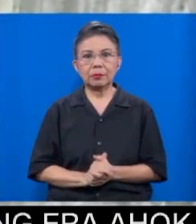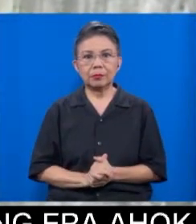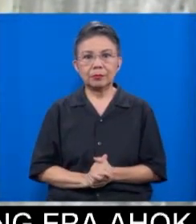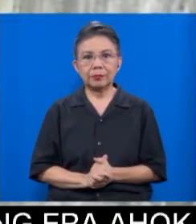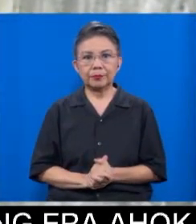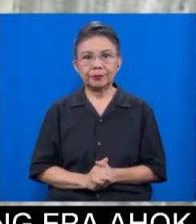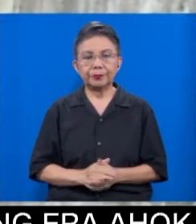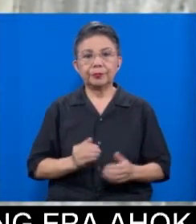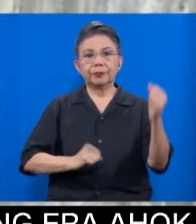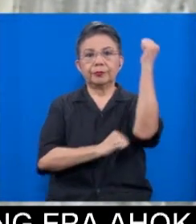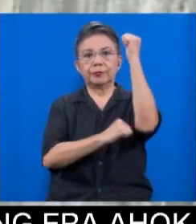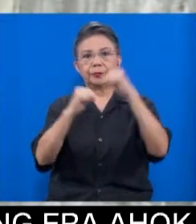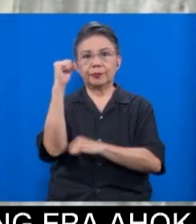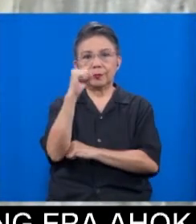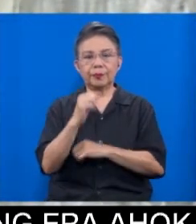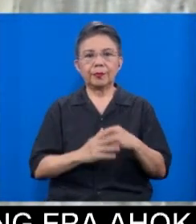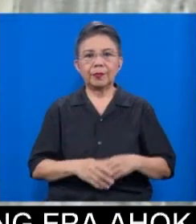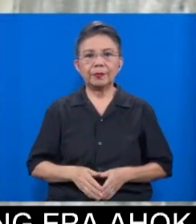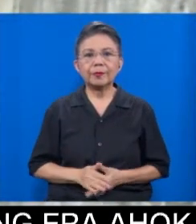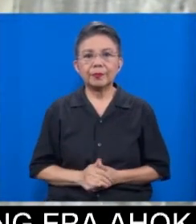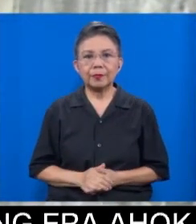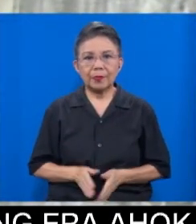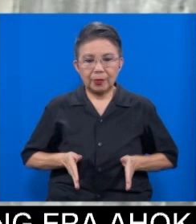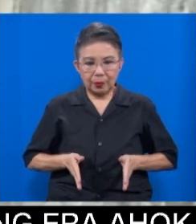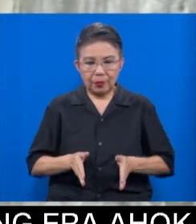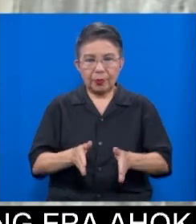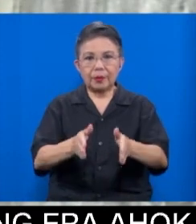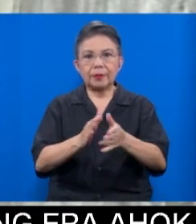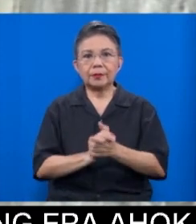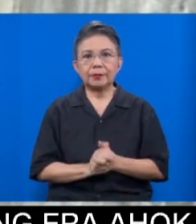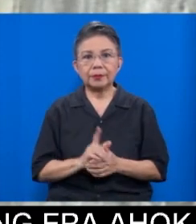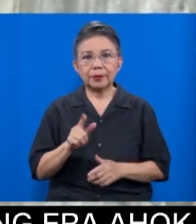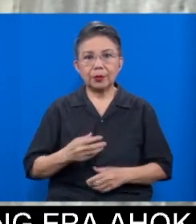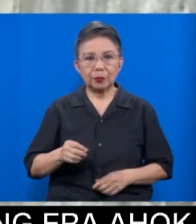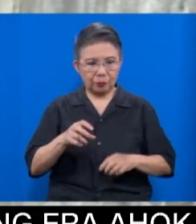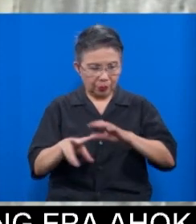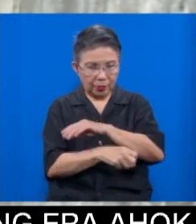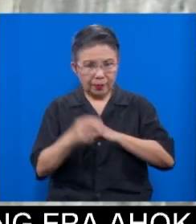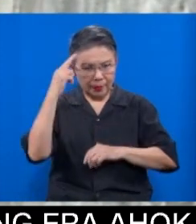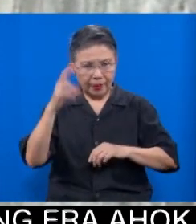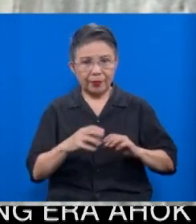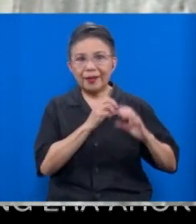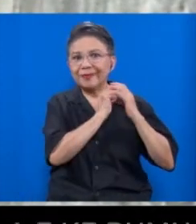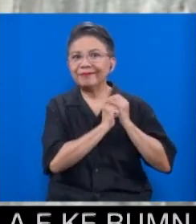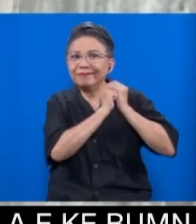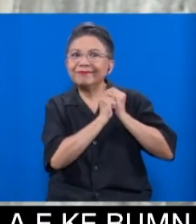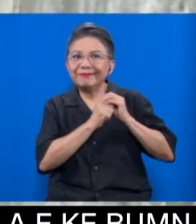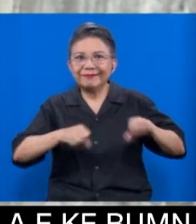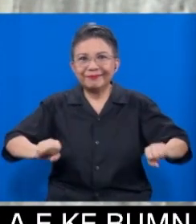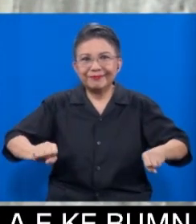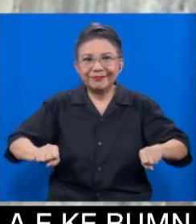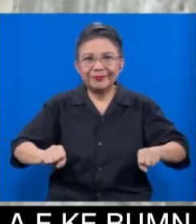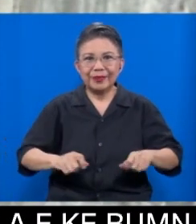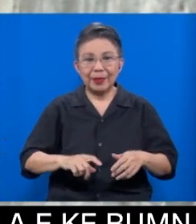Di Palembang, Sumatera Selatan, tepatnya di Jalan Ahmad Yani, Lorong Abagi, Jakabaring, seorang pencuri nekat menggotong sepeda motor korbannya yang